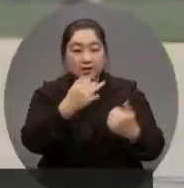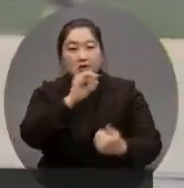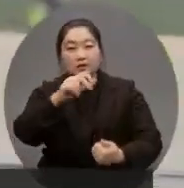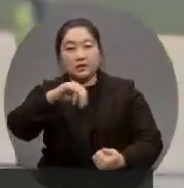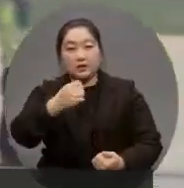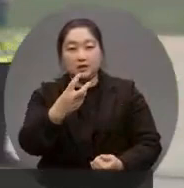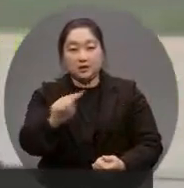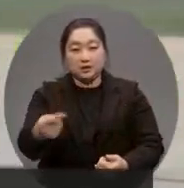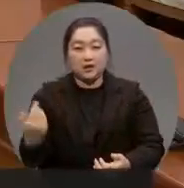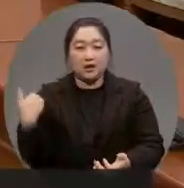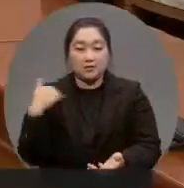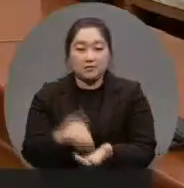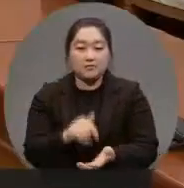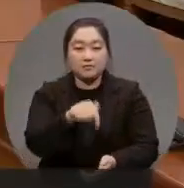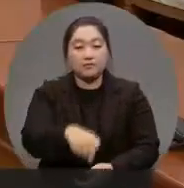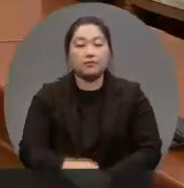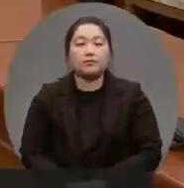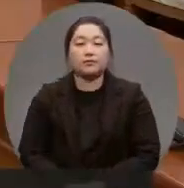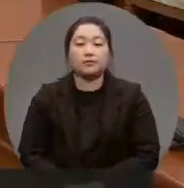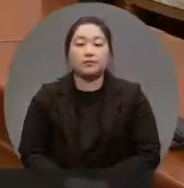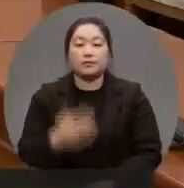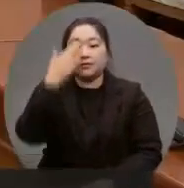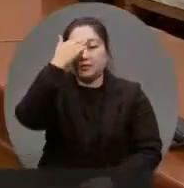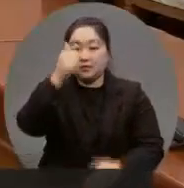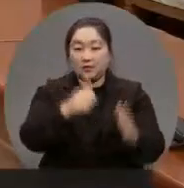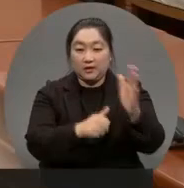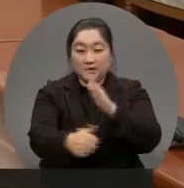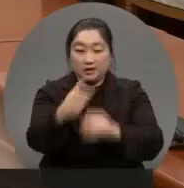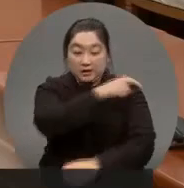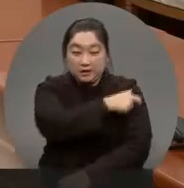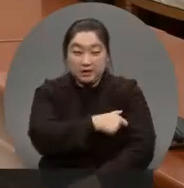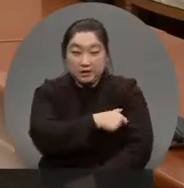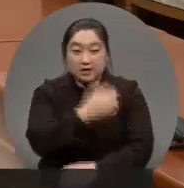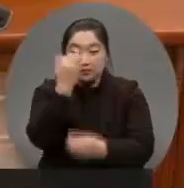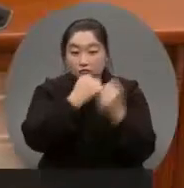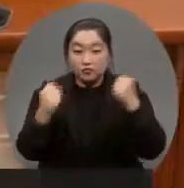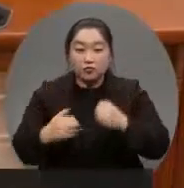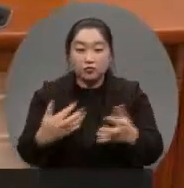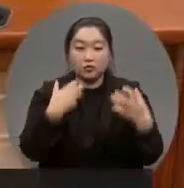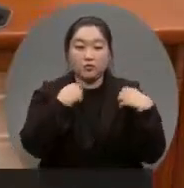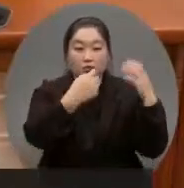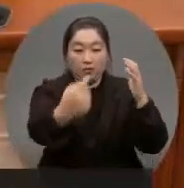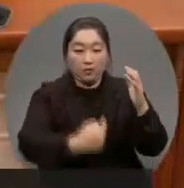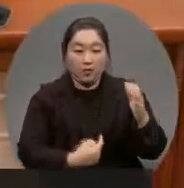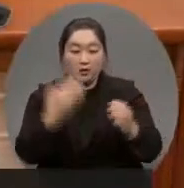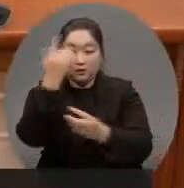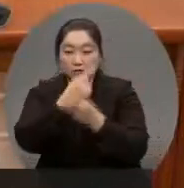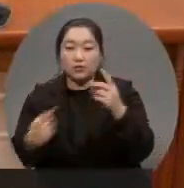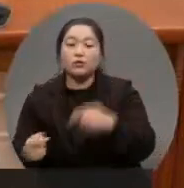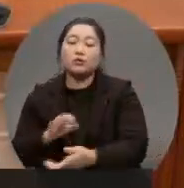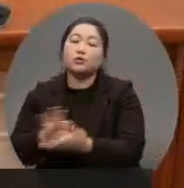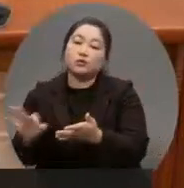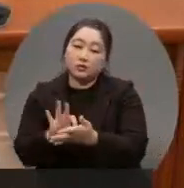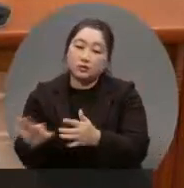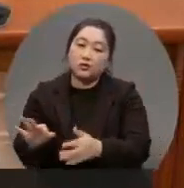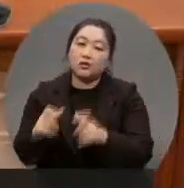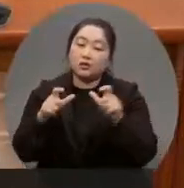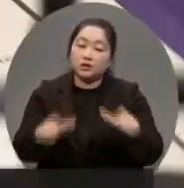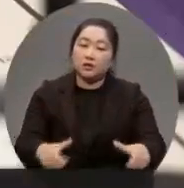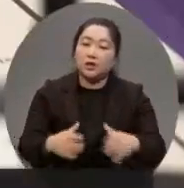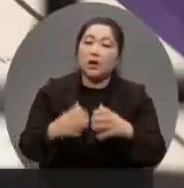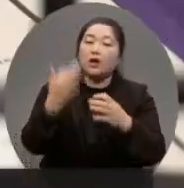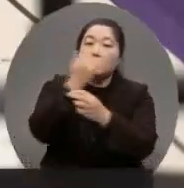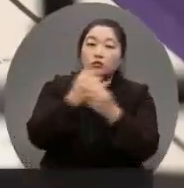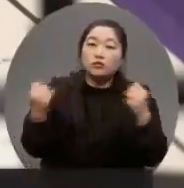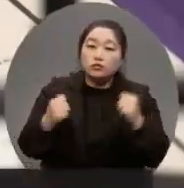항공이 가세합니다. 대표이사가 직접 충북도청을 방문해 청주를 주력공항으로 활용하고 지역 인재를 우선